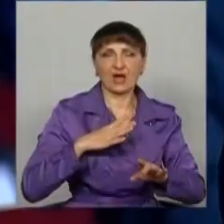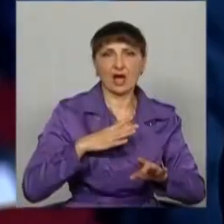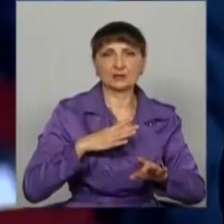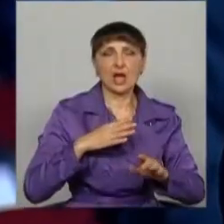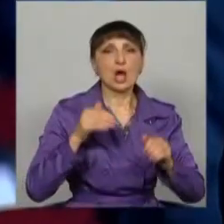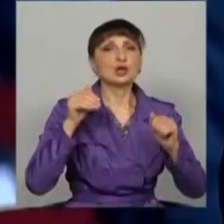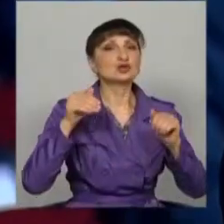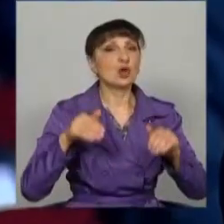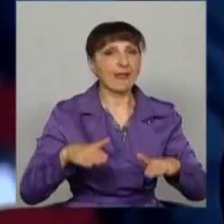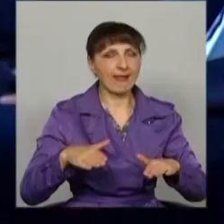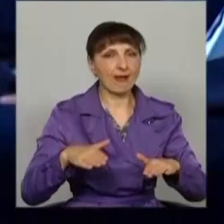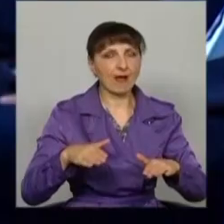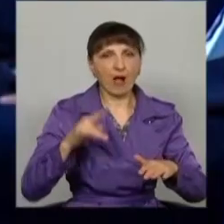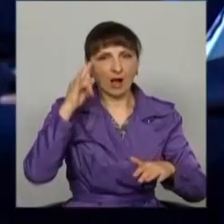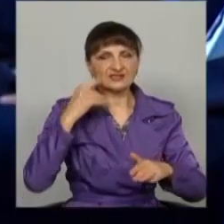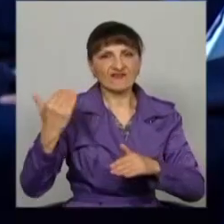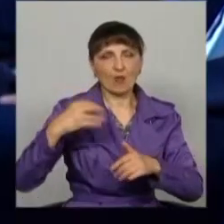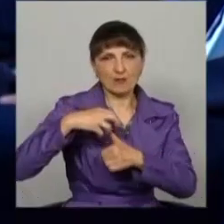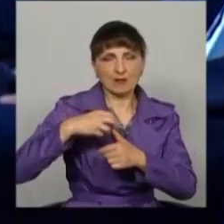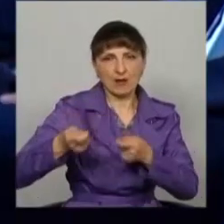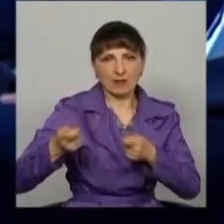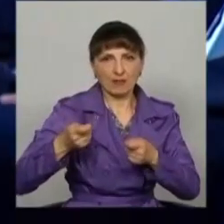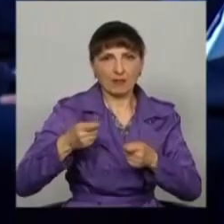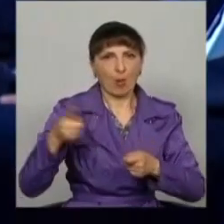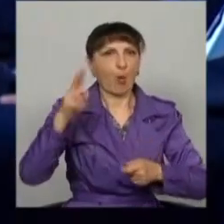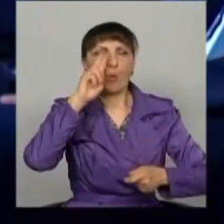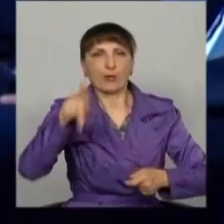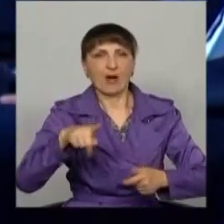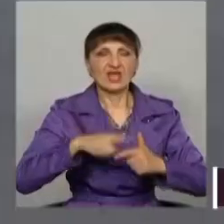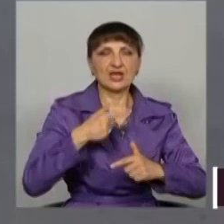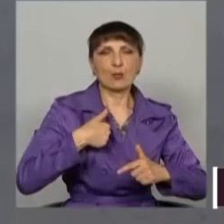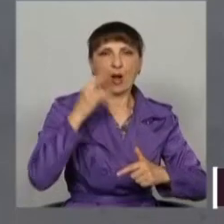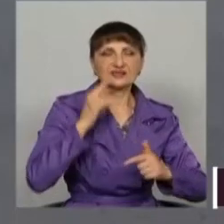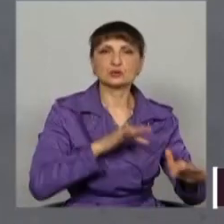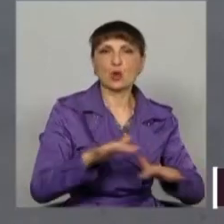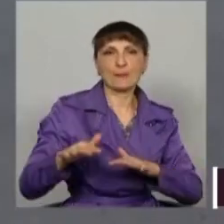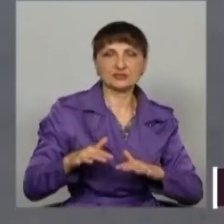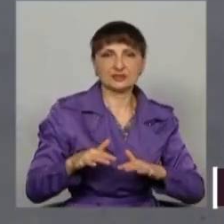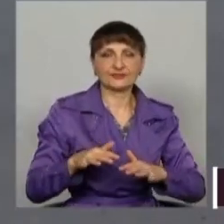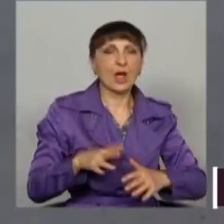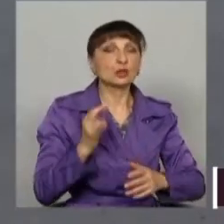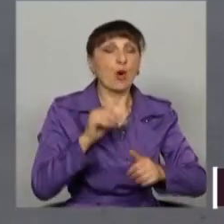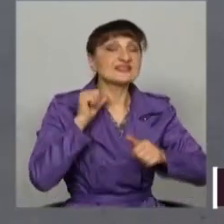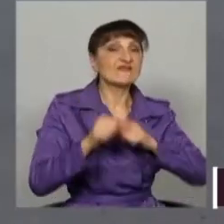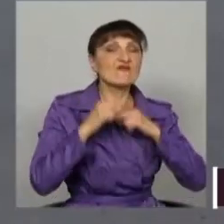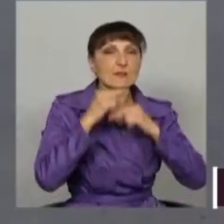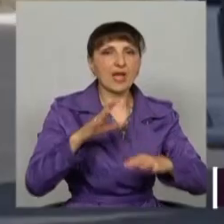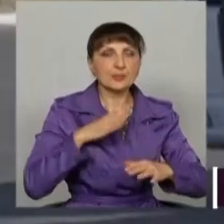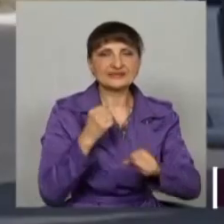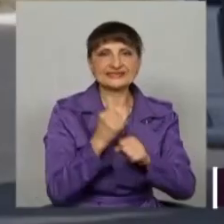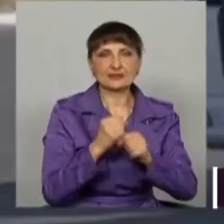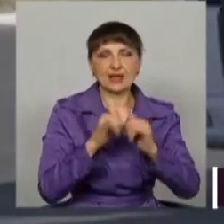то решение руководство Казахстана или события, которые происходят в нашей стране. Впрочем, основной упор на форуме был сделан на